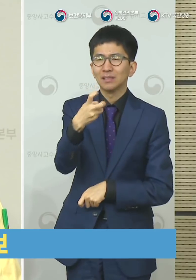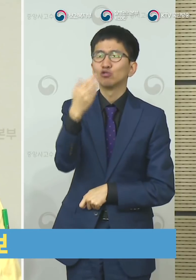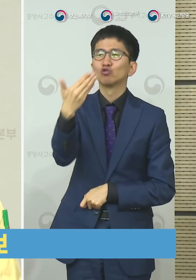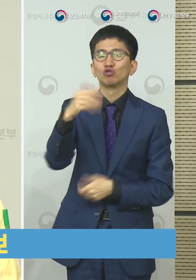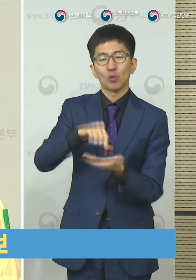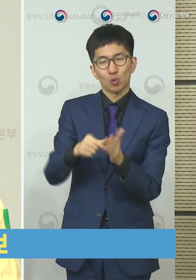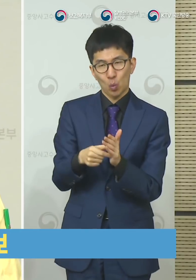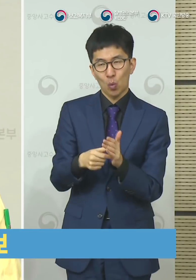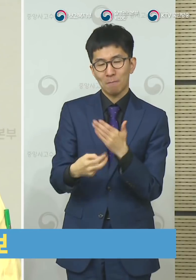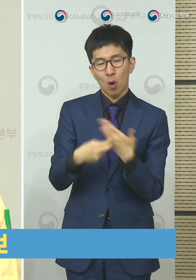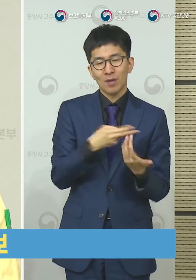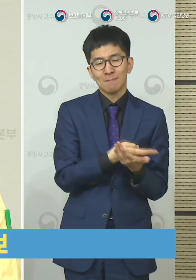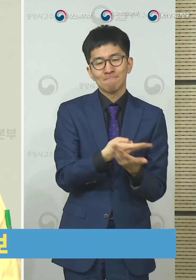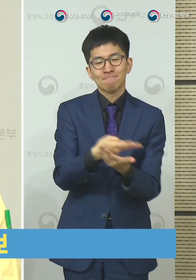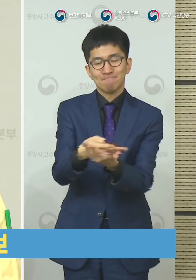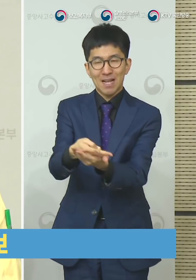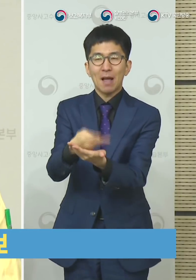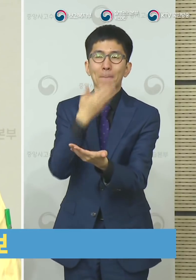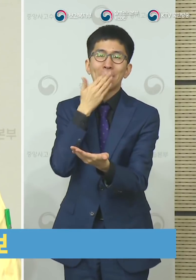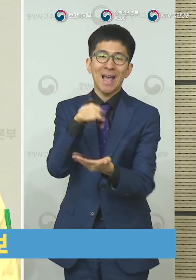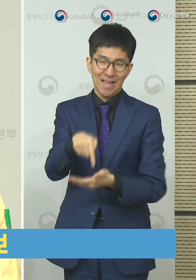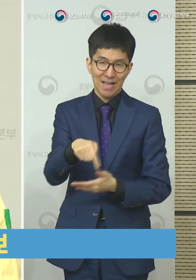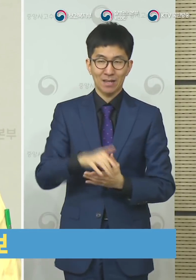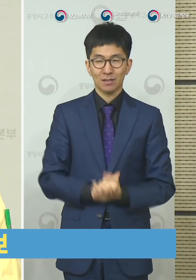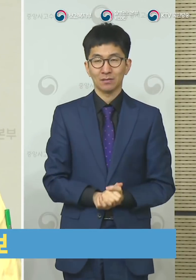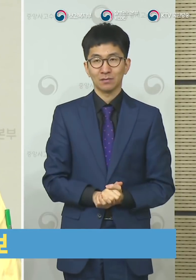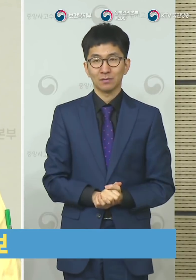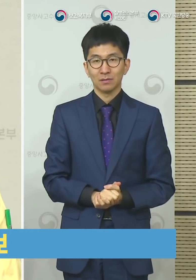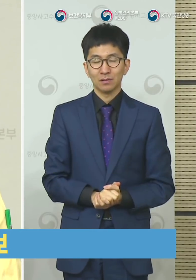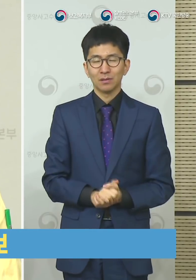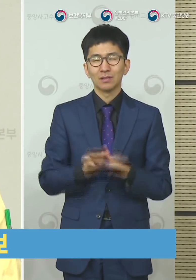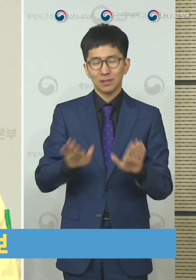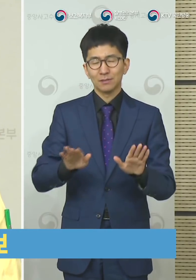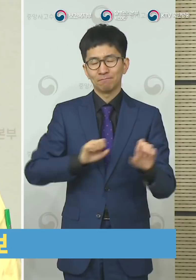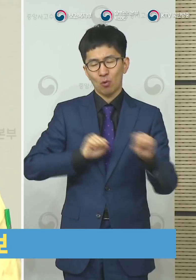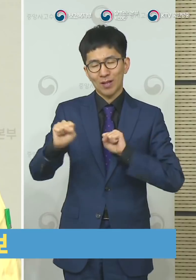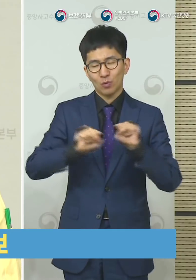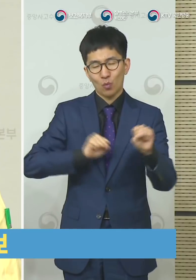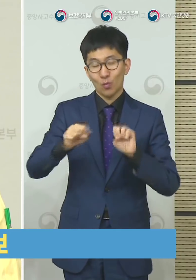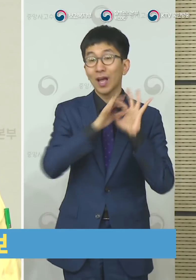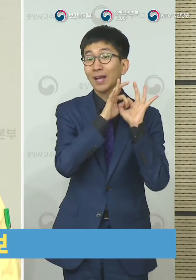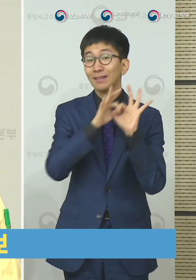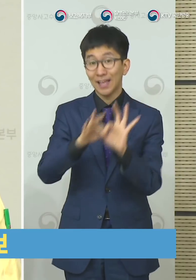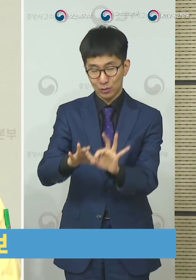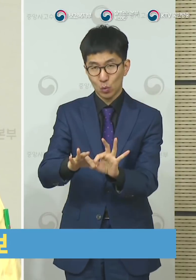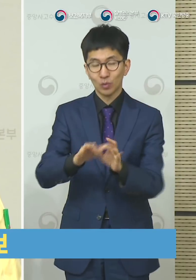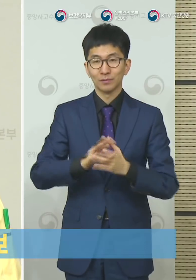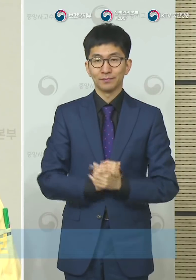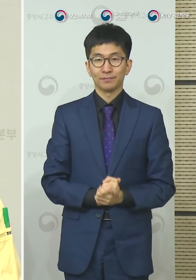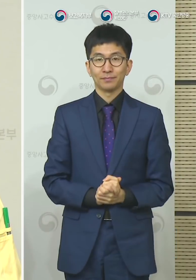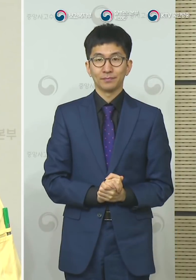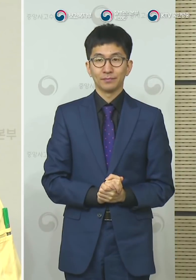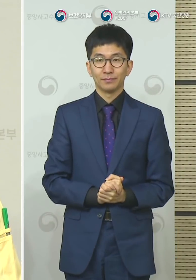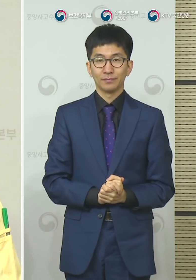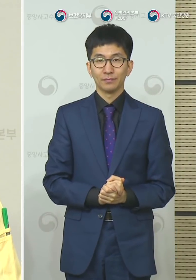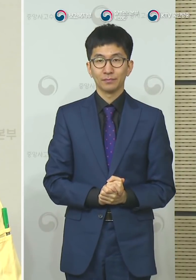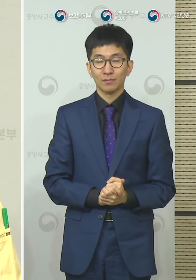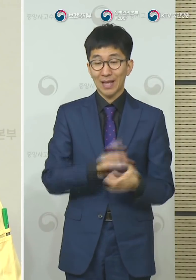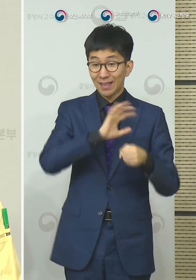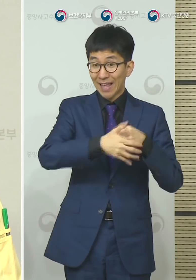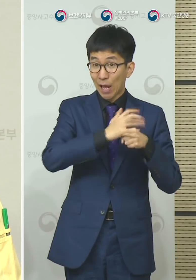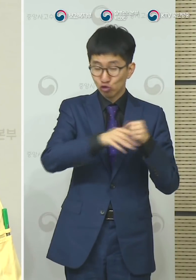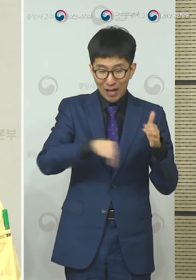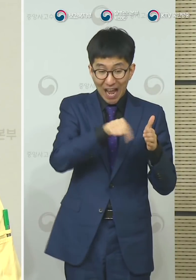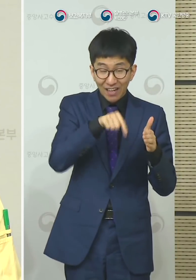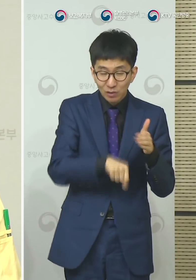129병상 정도가 추가로 확보되는 등 몇 가지 조치들이 같이 진행이 됩니다. 그 대구 지역